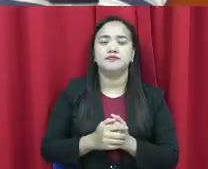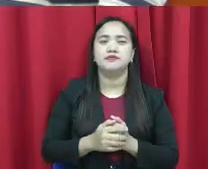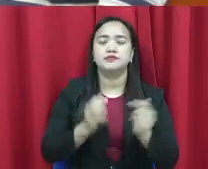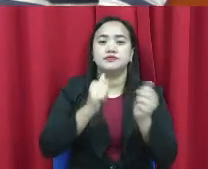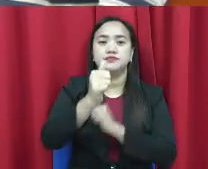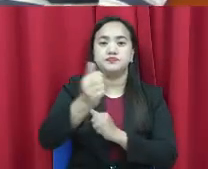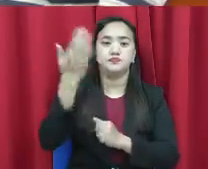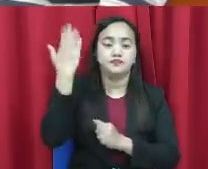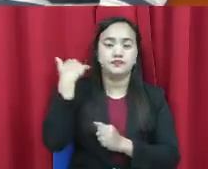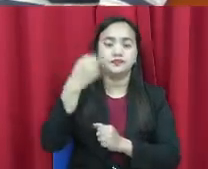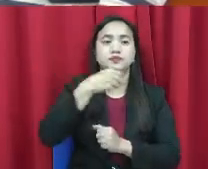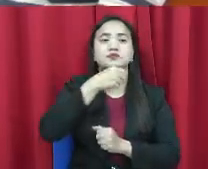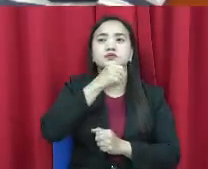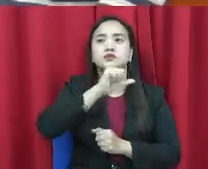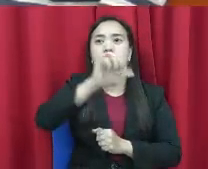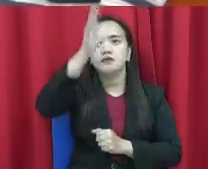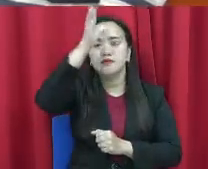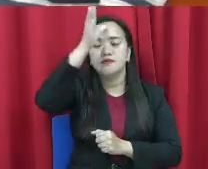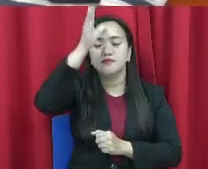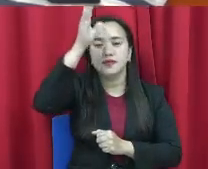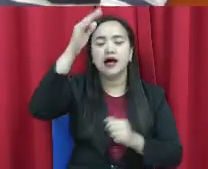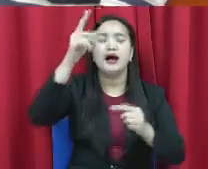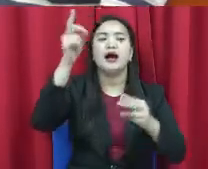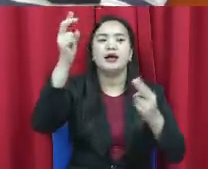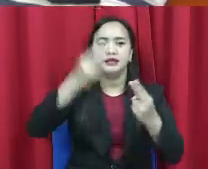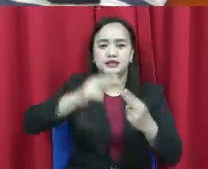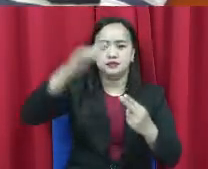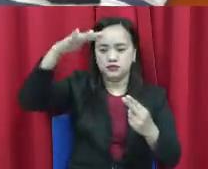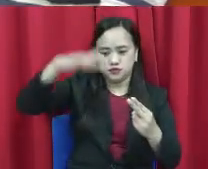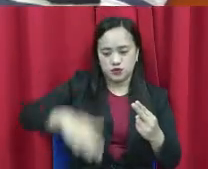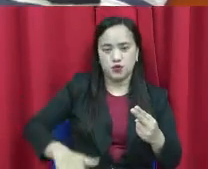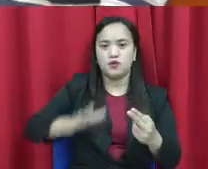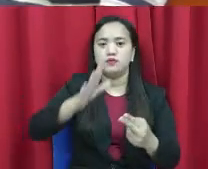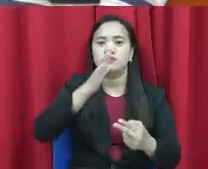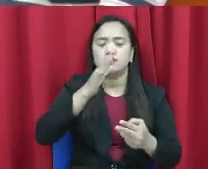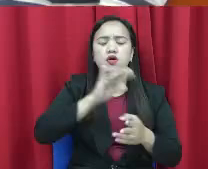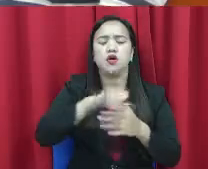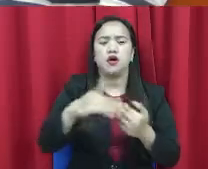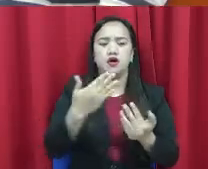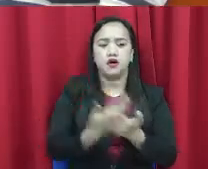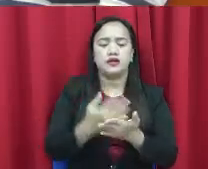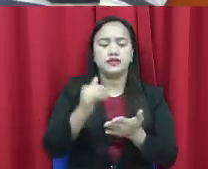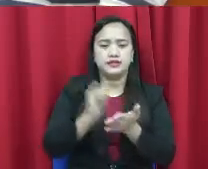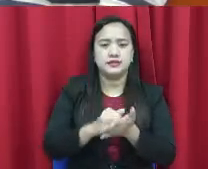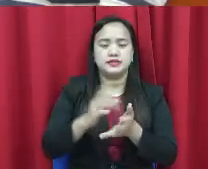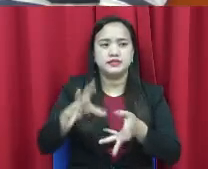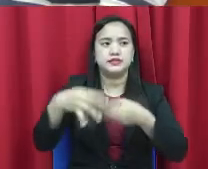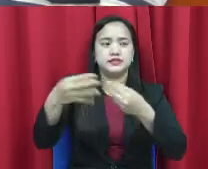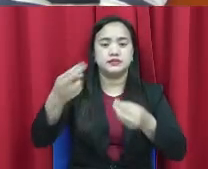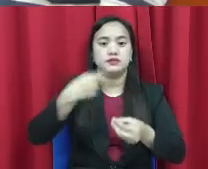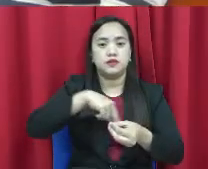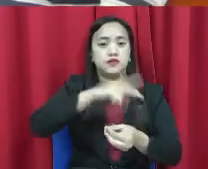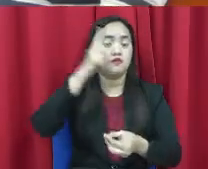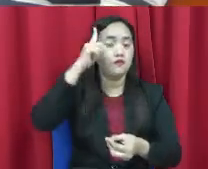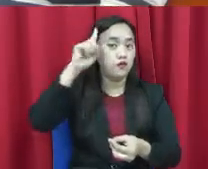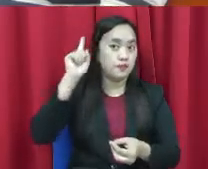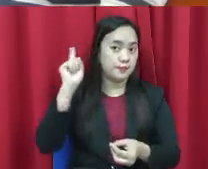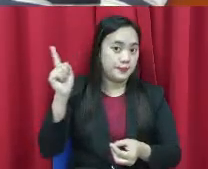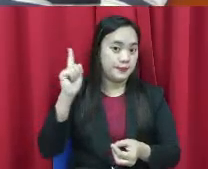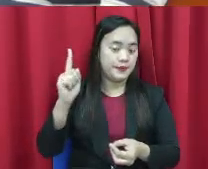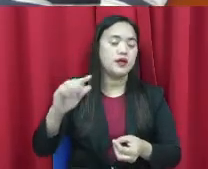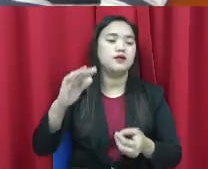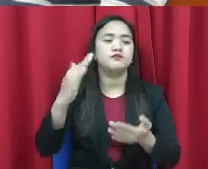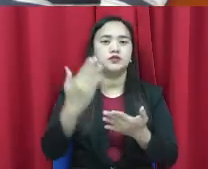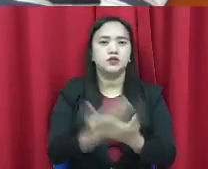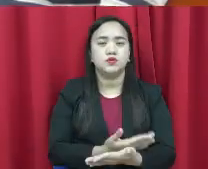pinakabata pang tatay so talagang nilatag niya po doon kaya sabi ko sa akin bilang ah bago